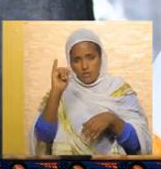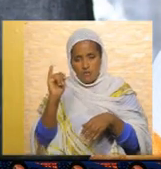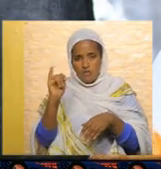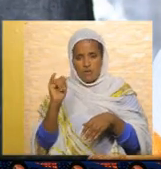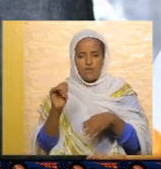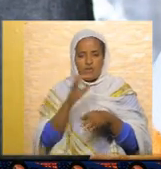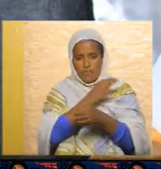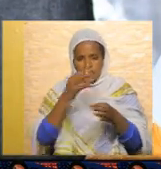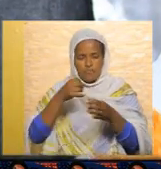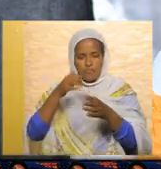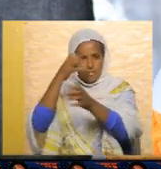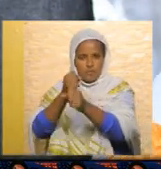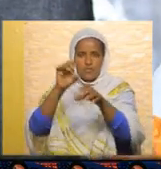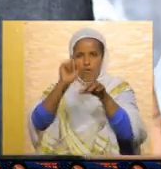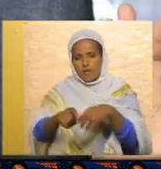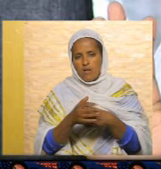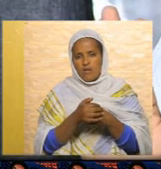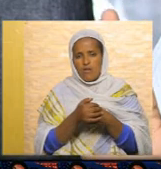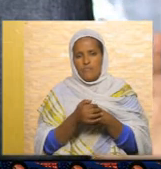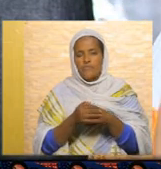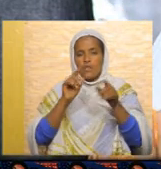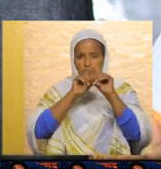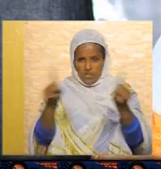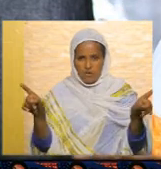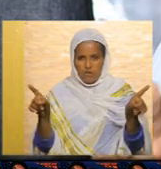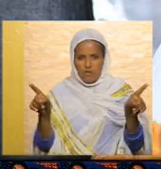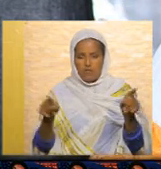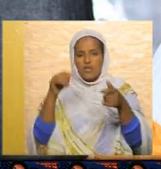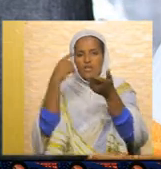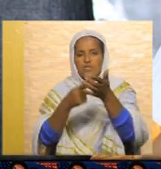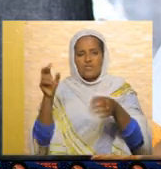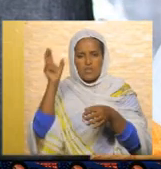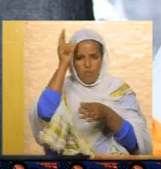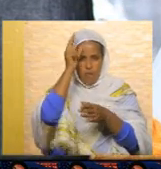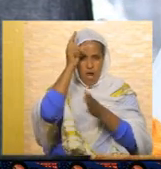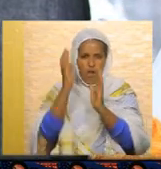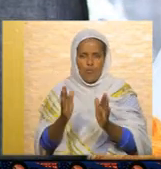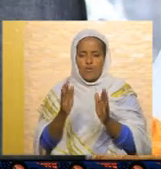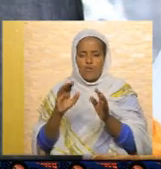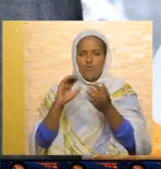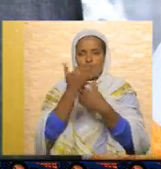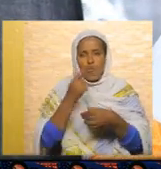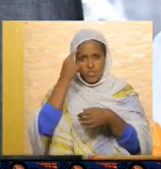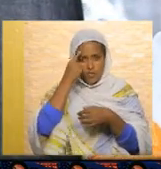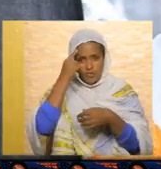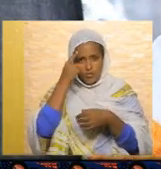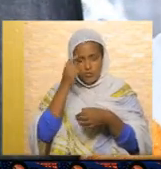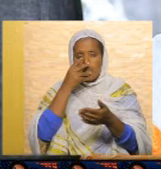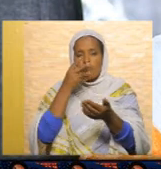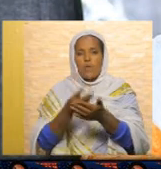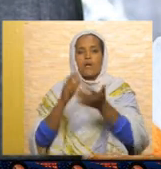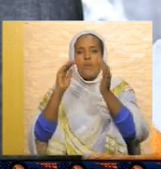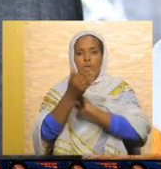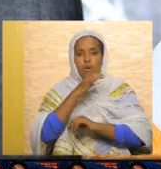ነገር አጽንተን ልንይዝ ይገባል። በተለይ እነዚህ የባህላዊ የሆኑ አስተሳሰቦችን